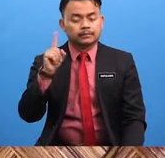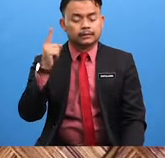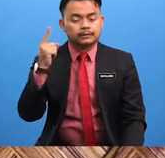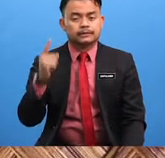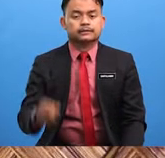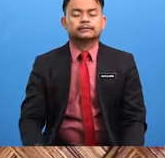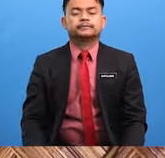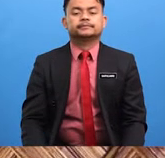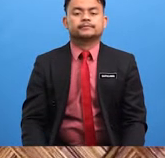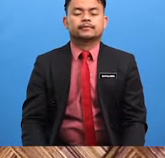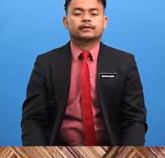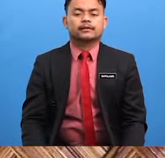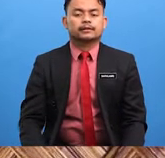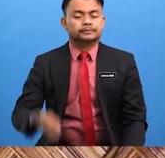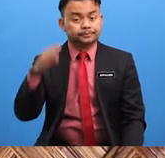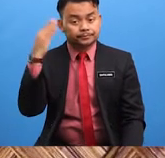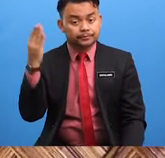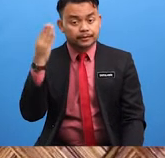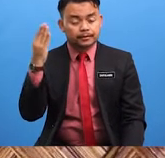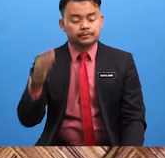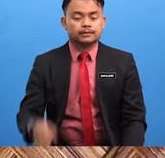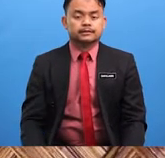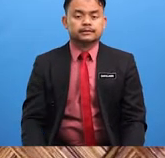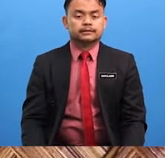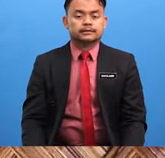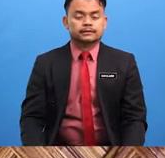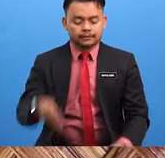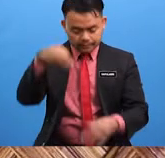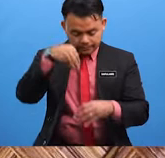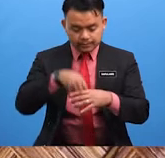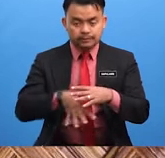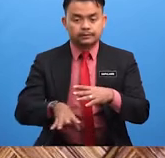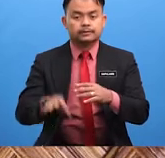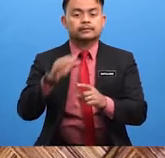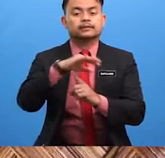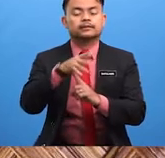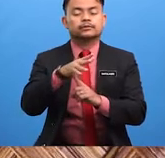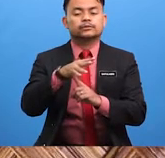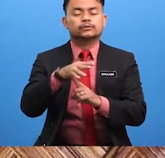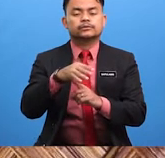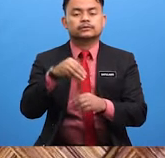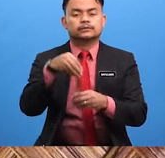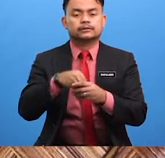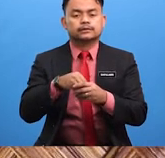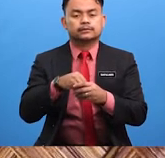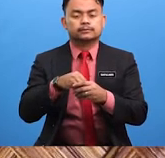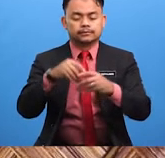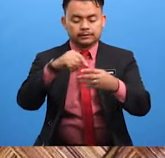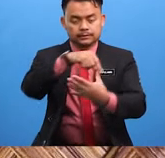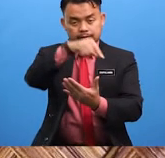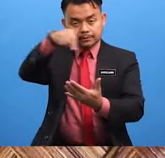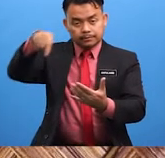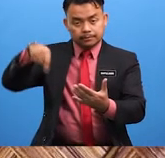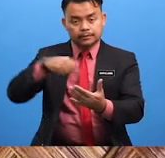tadi. Kebiasaannya, rendaman daun dilakukan dalam tempayan yang diisi air